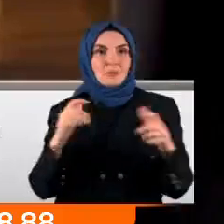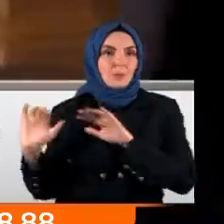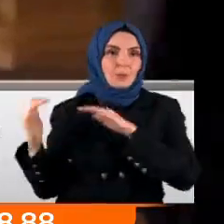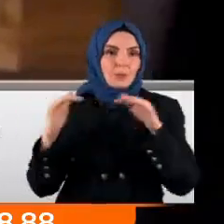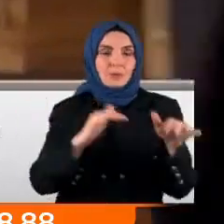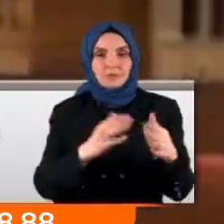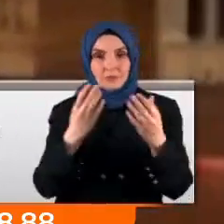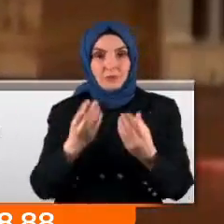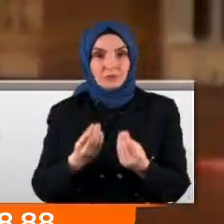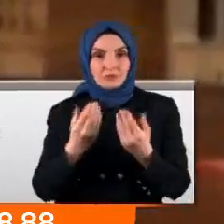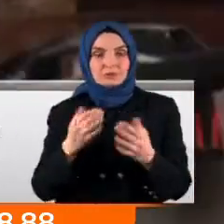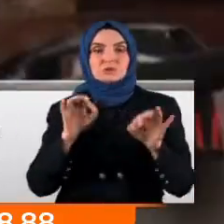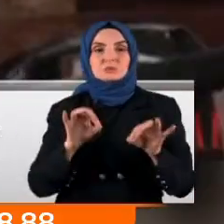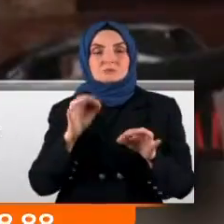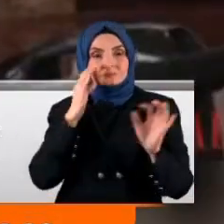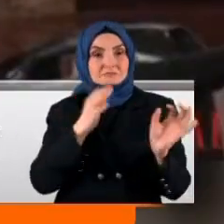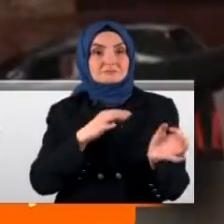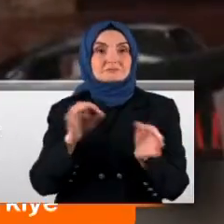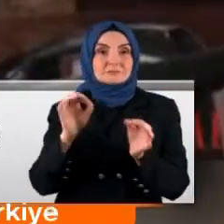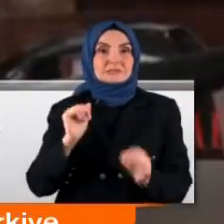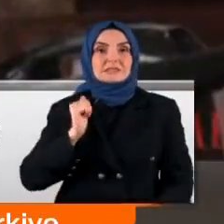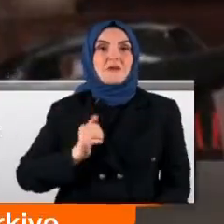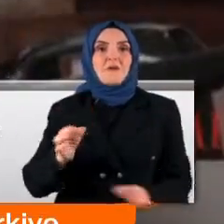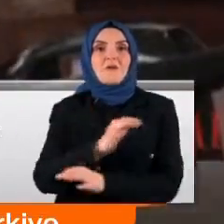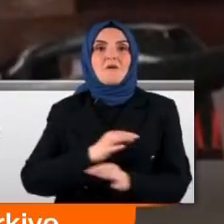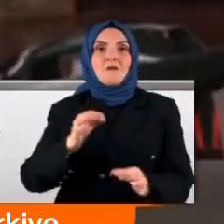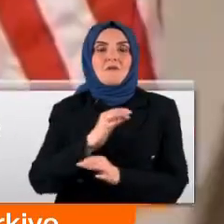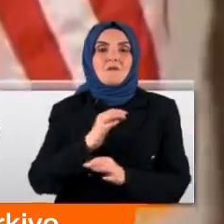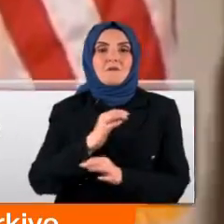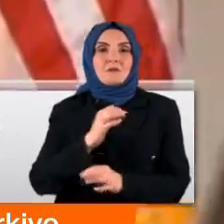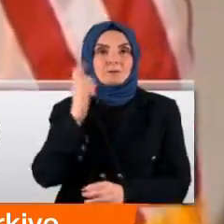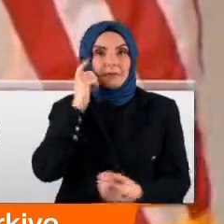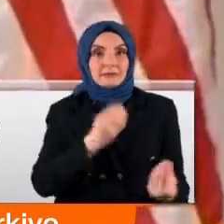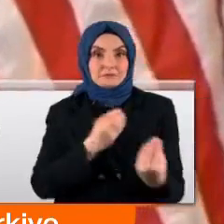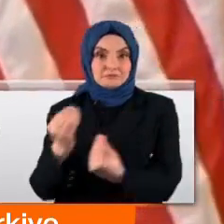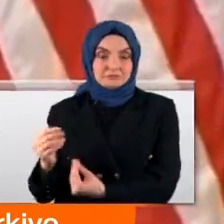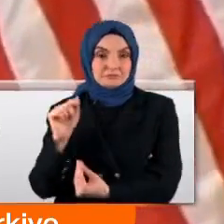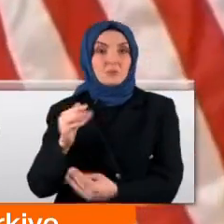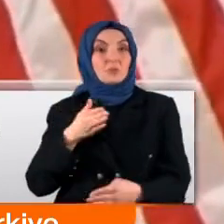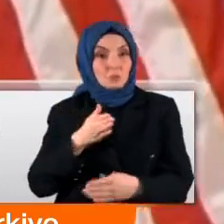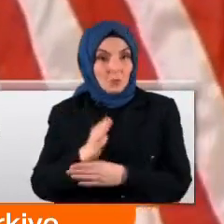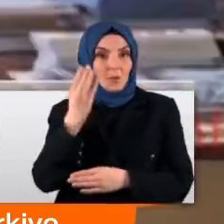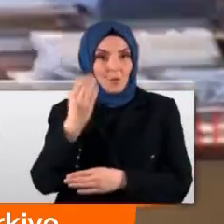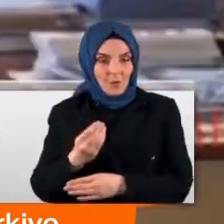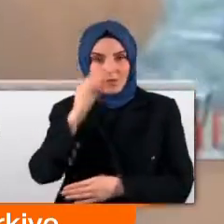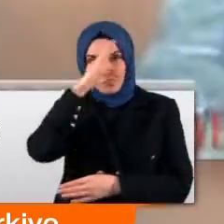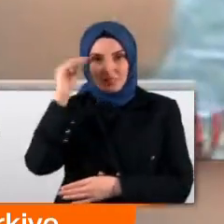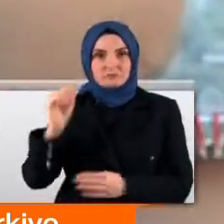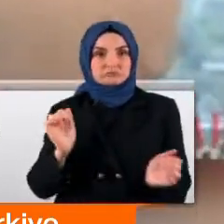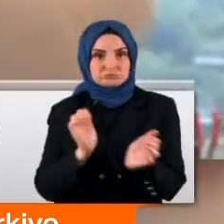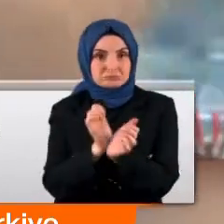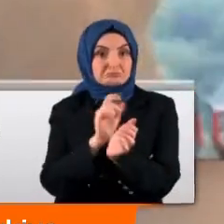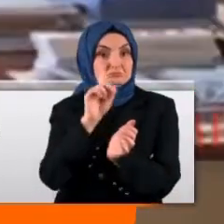Şimdi gözler savcılık ofisinden sızdığı iddia edilen bilgi doğru çıkarsa Trump'a kelepçe takılıp takılmayacağında. Zira bu